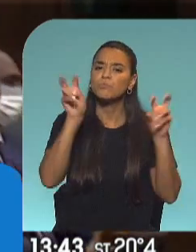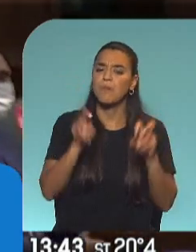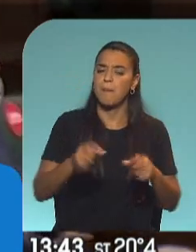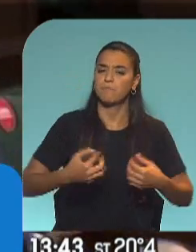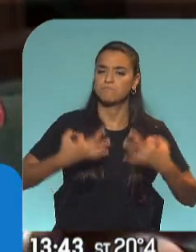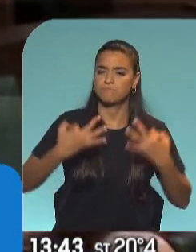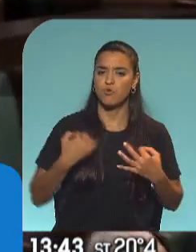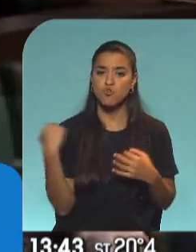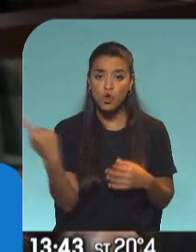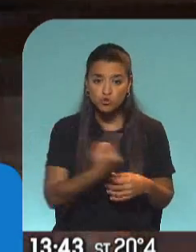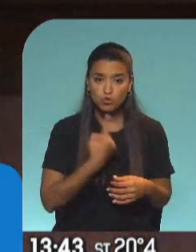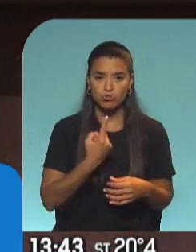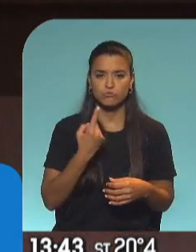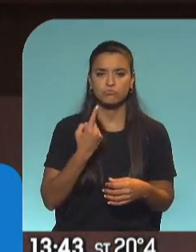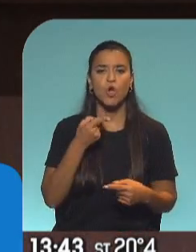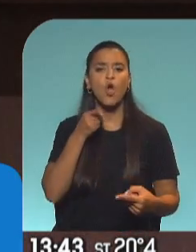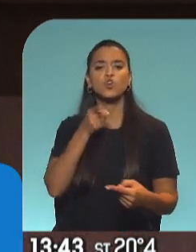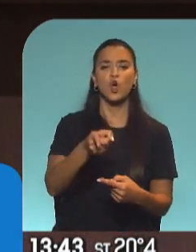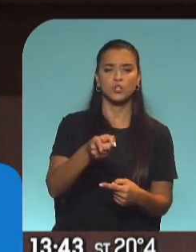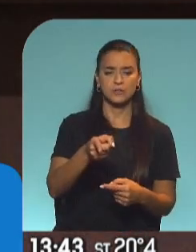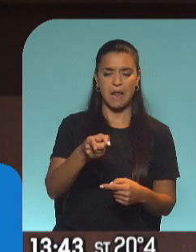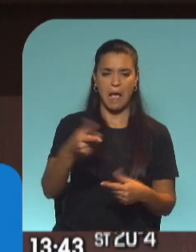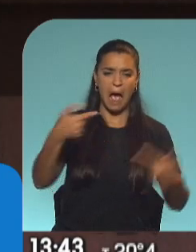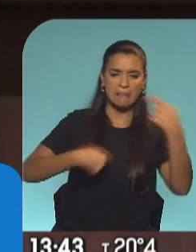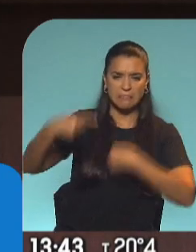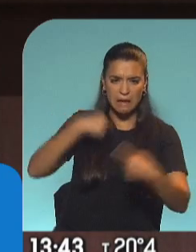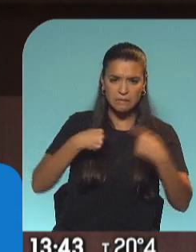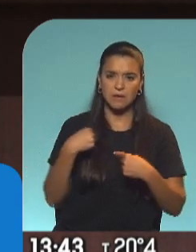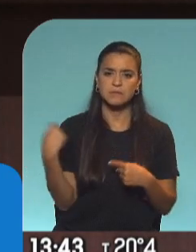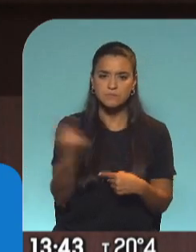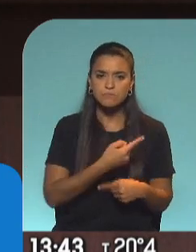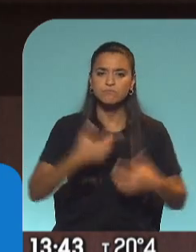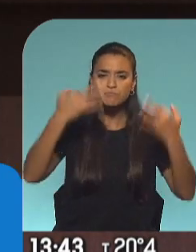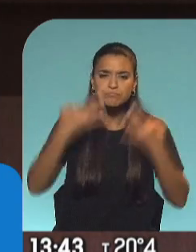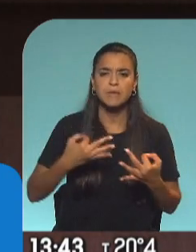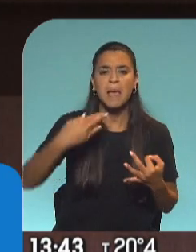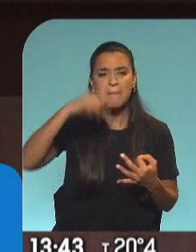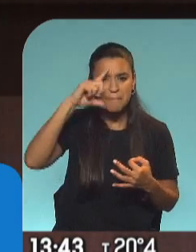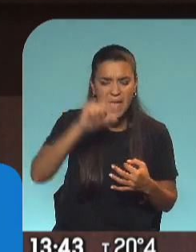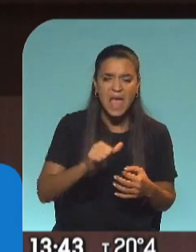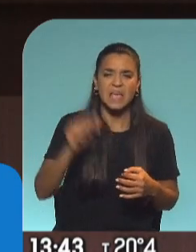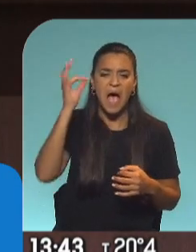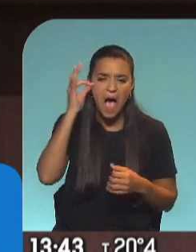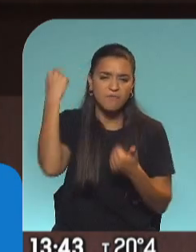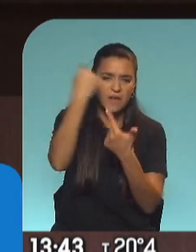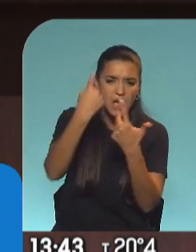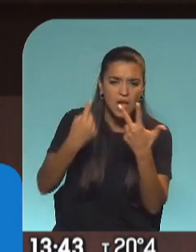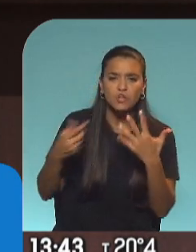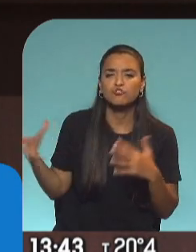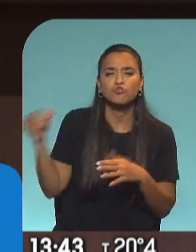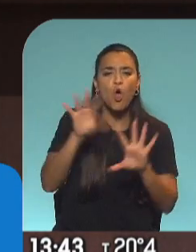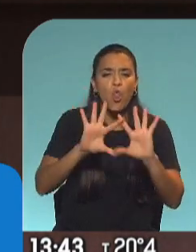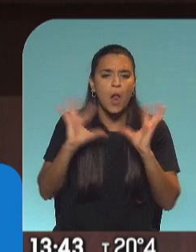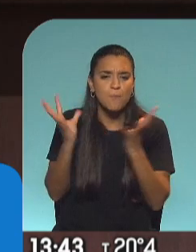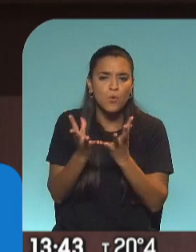Mekke'ye, Medine'ye, Asya'ya, Afrika'ya, Avrupa'ya, tüm dünyaya, tüm